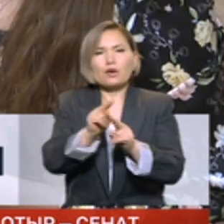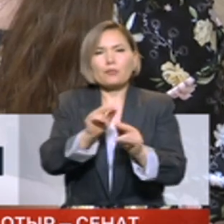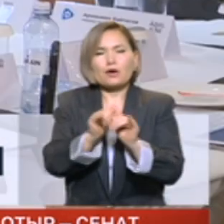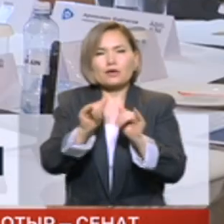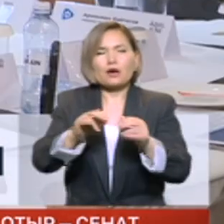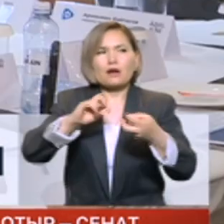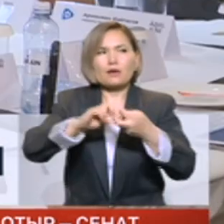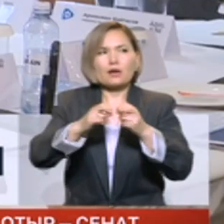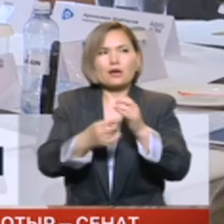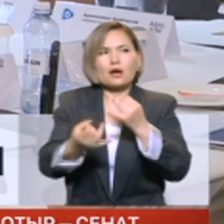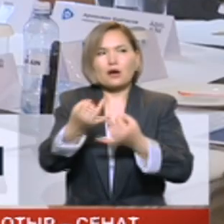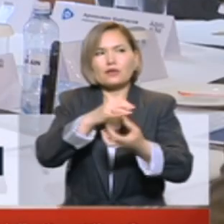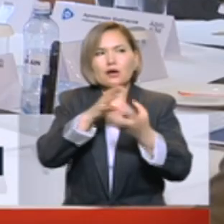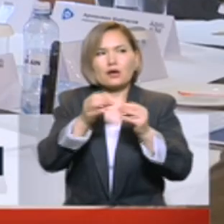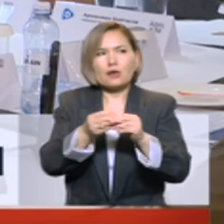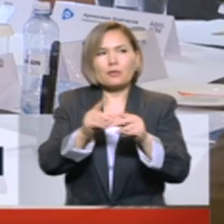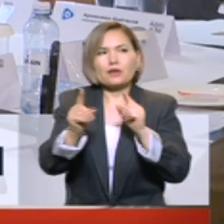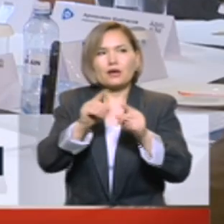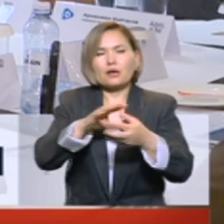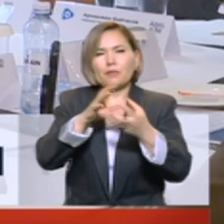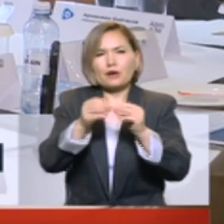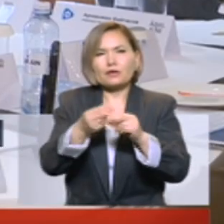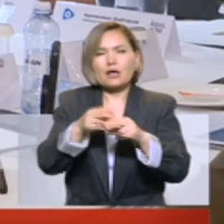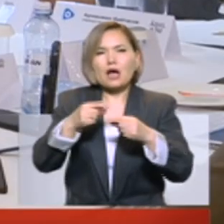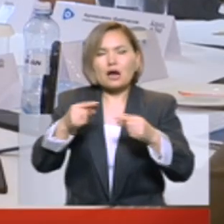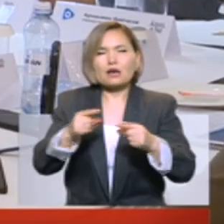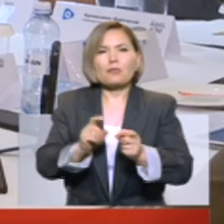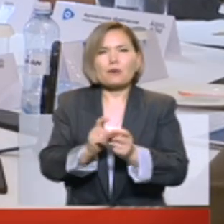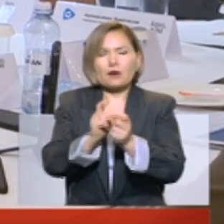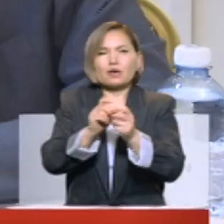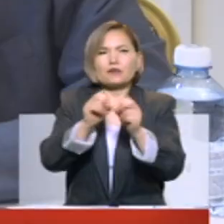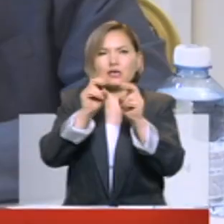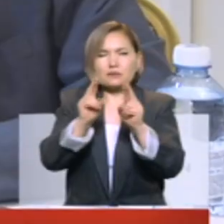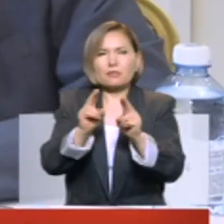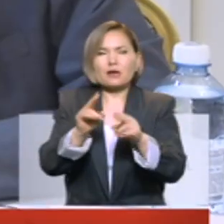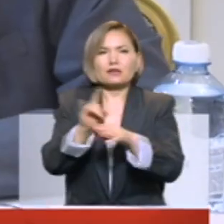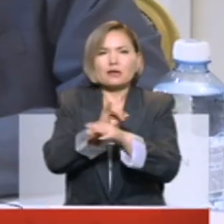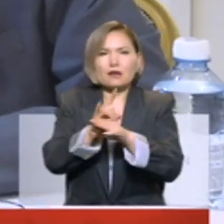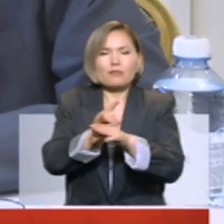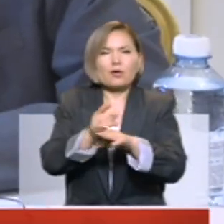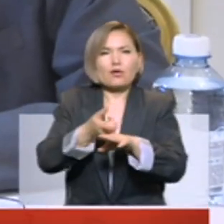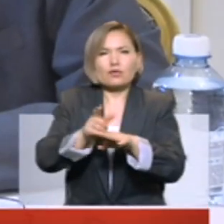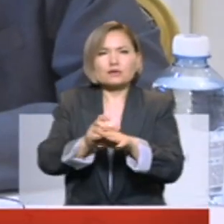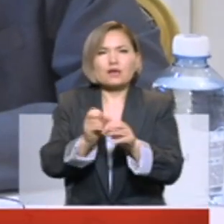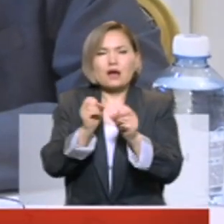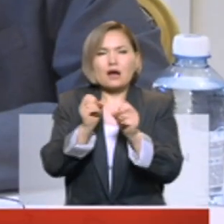ұйымдастыру тетіктері талқыланады. Жиында фейктермен күресте арнайы жүйе құру ұсынылды.